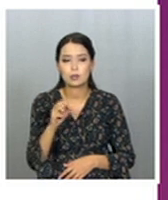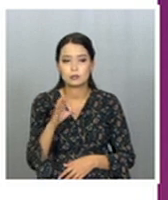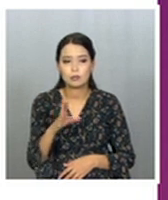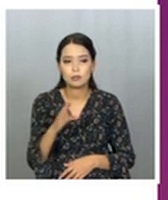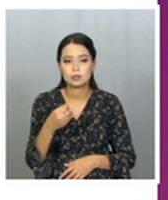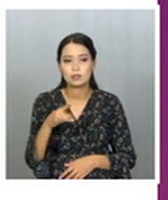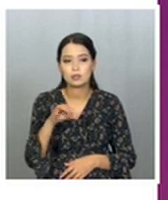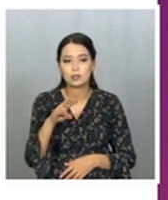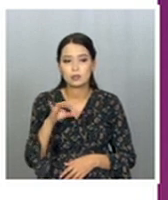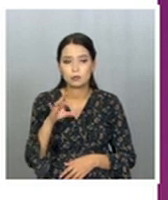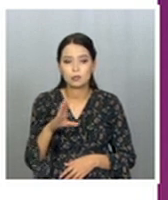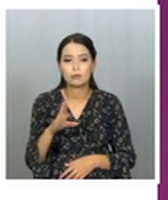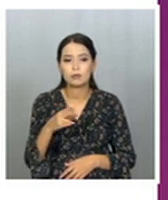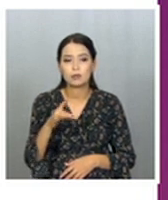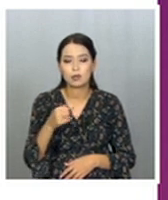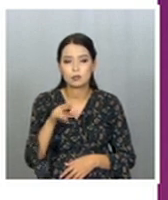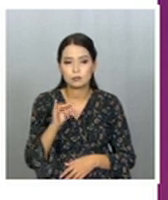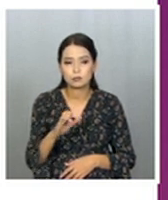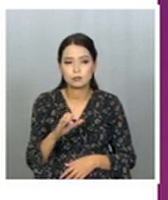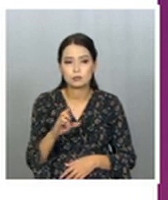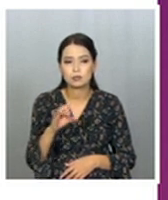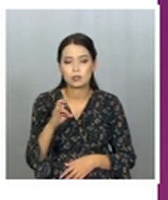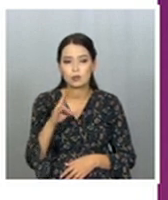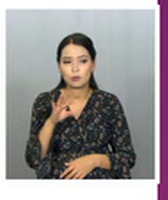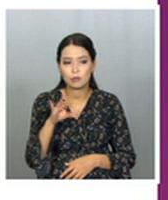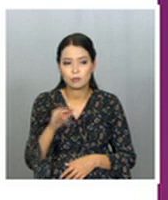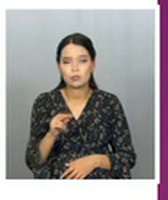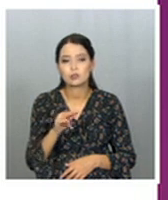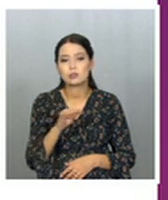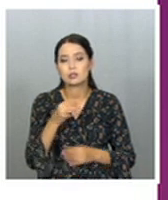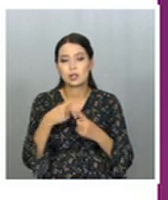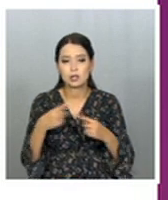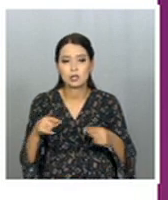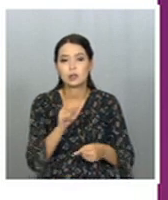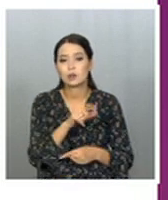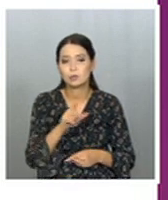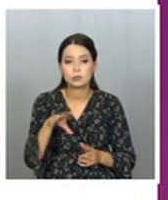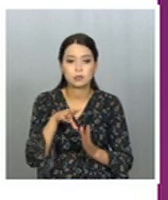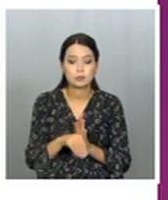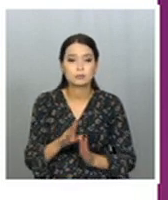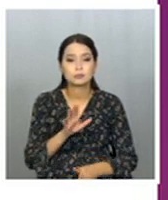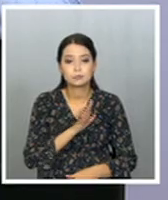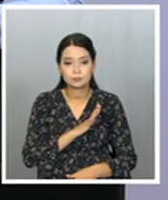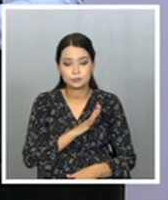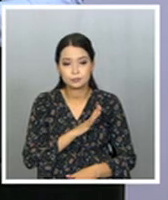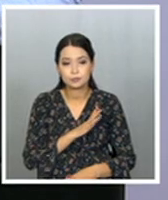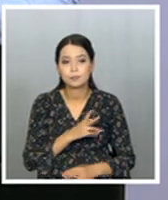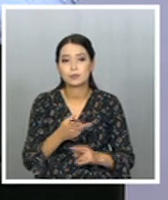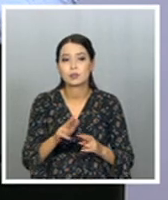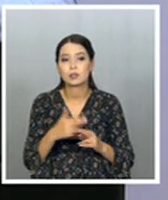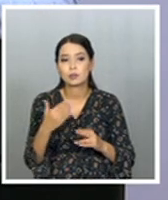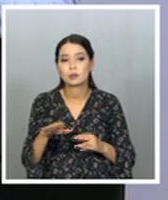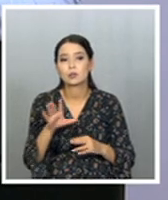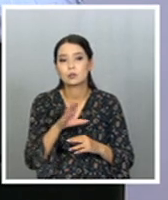Ғаббасов, Седельников, Радус Зенкович және тағы да басқалары мүше болды. 1920